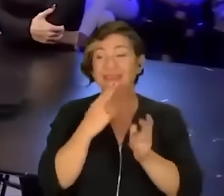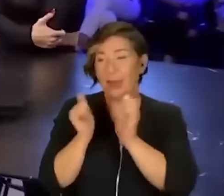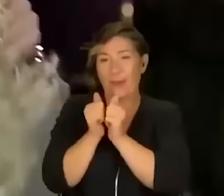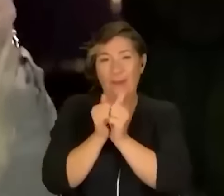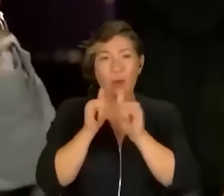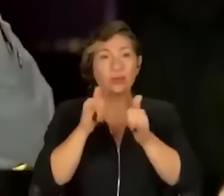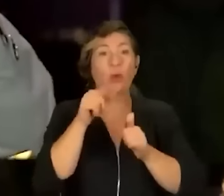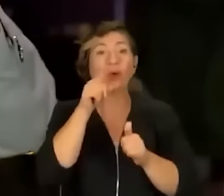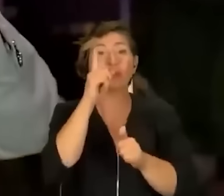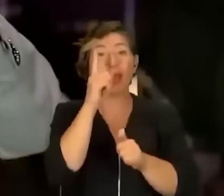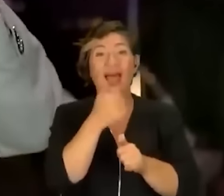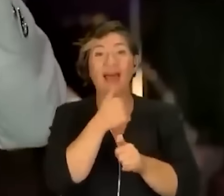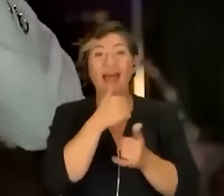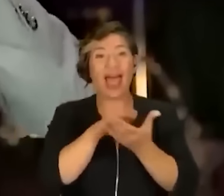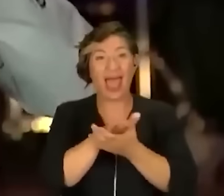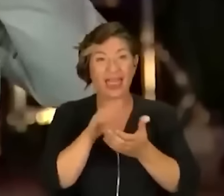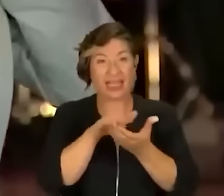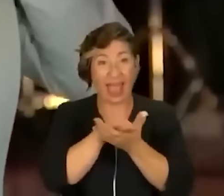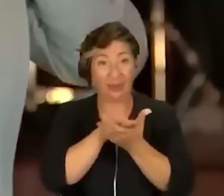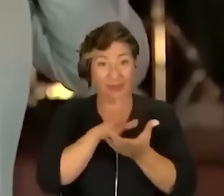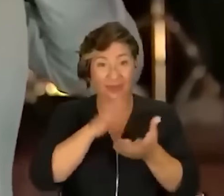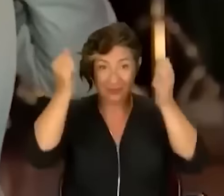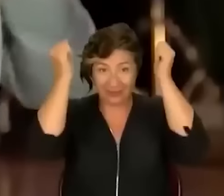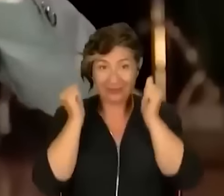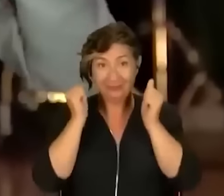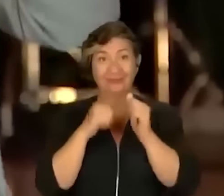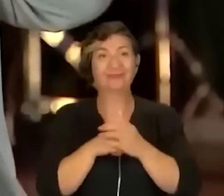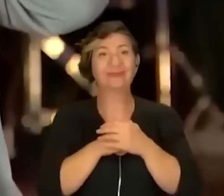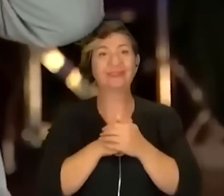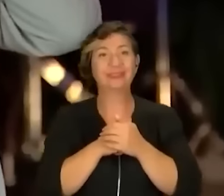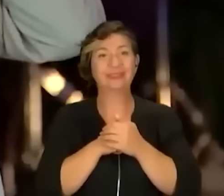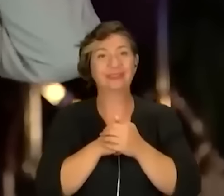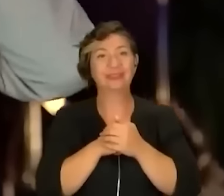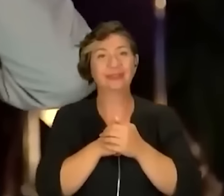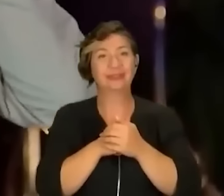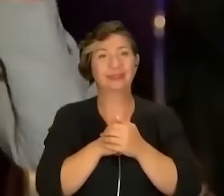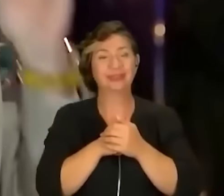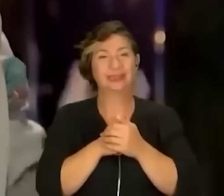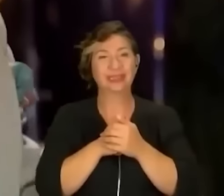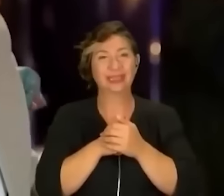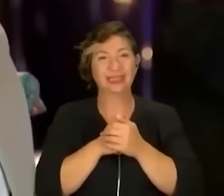beraber oynadığımız. Mesela orada bir tane ayakkabıcı var. Onda bunu takıyorum. Çok iyiymiş. Bu böyle